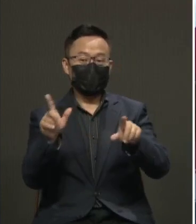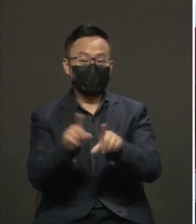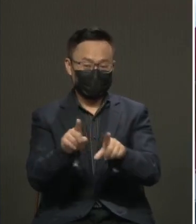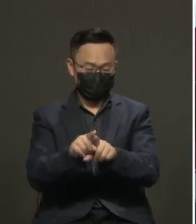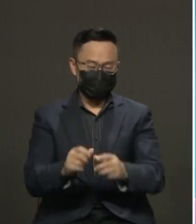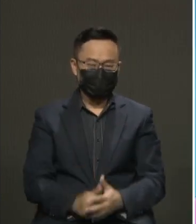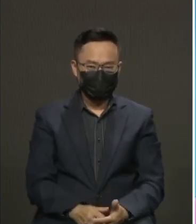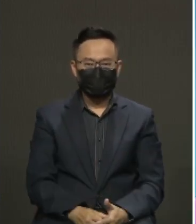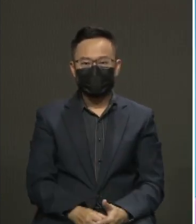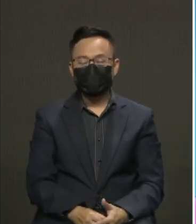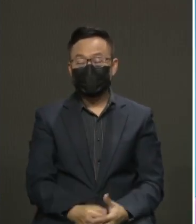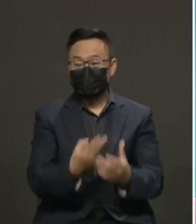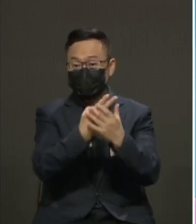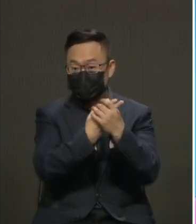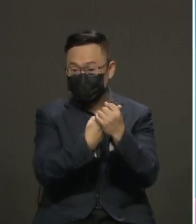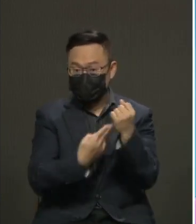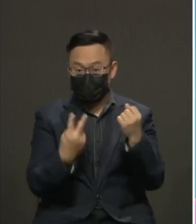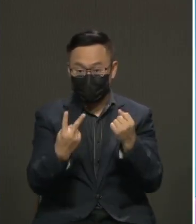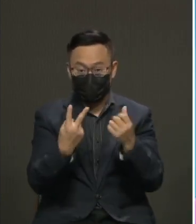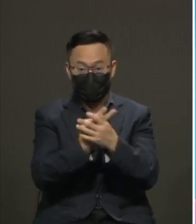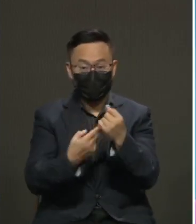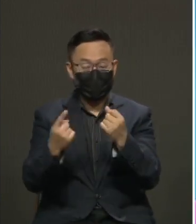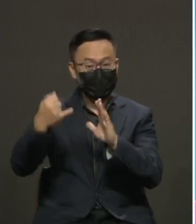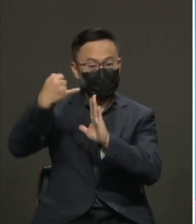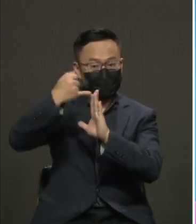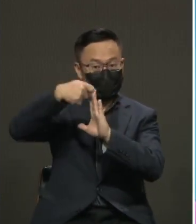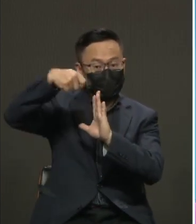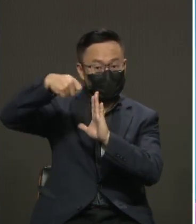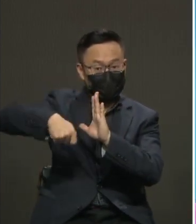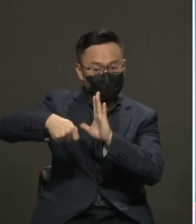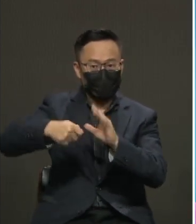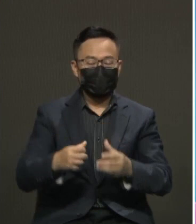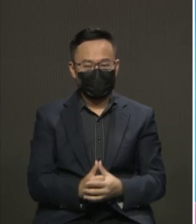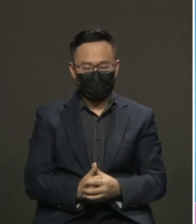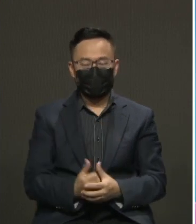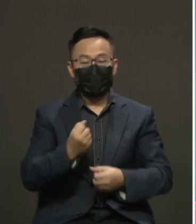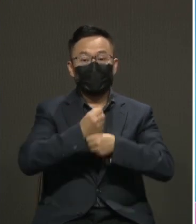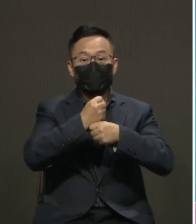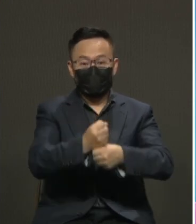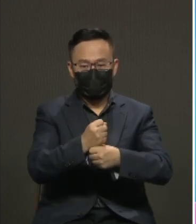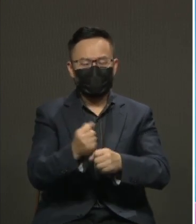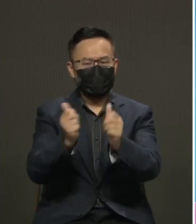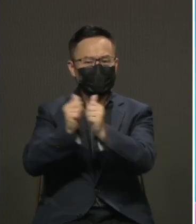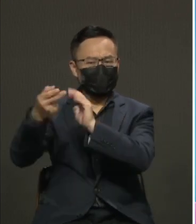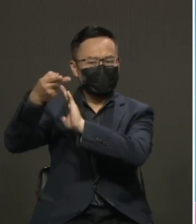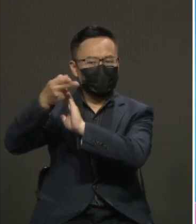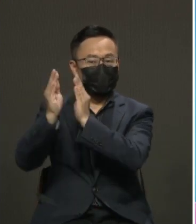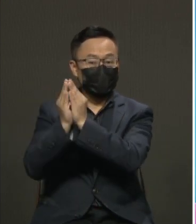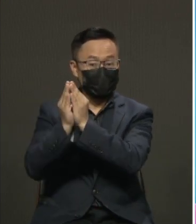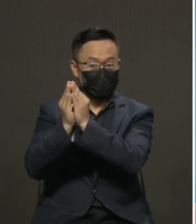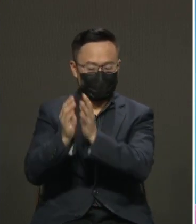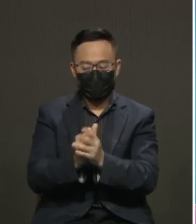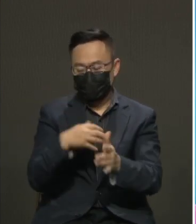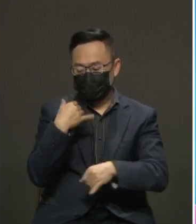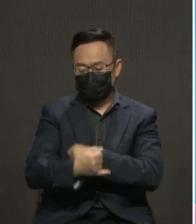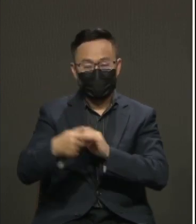ทีนี้ค่ะขยับมาดูอีกคู่กันหน่อยค่ะอย่างนครราชสีมามาสเตอร์ FC นะคะที่เปิดบ้านเฉือนชนะหนองบัวพิชยะไป2-1